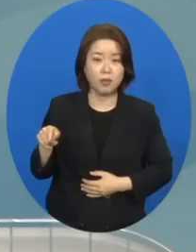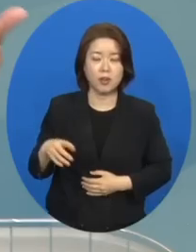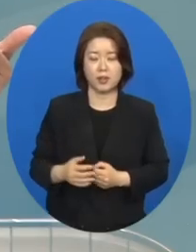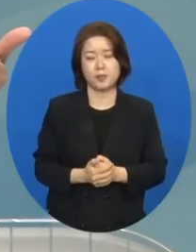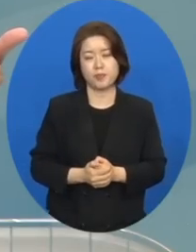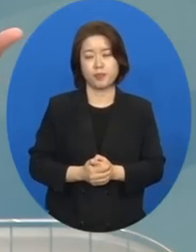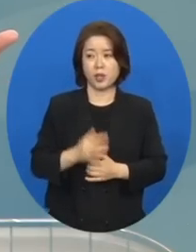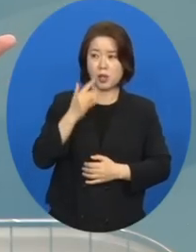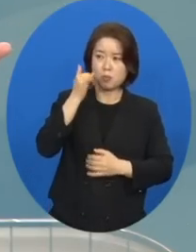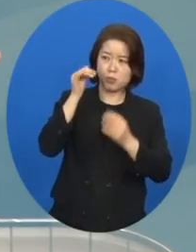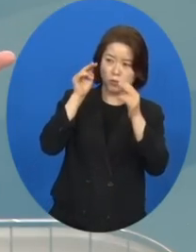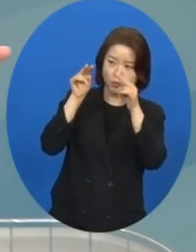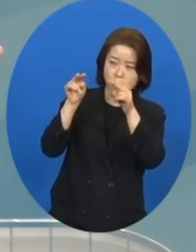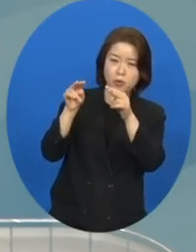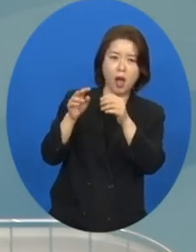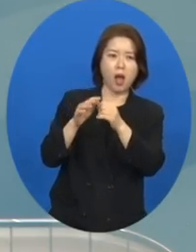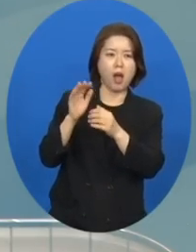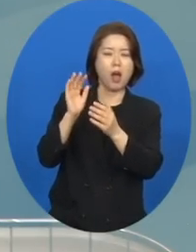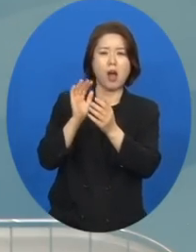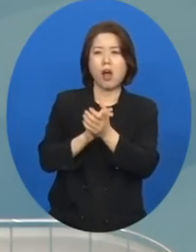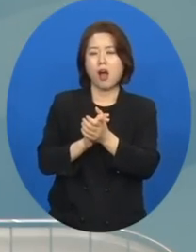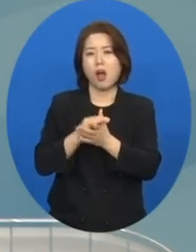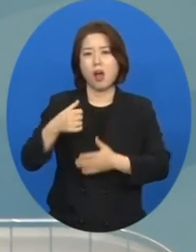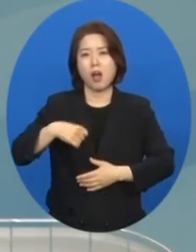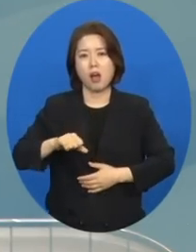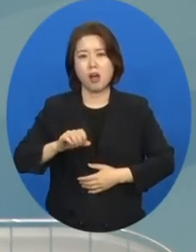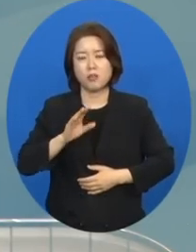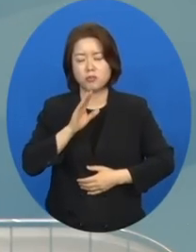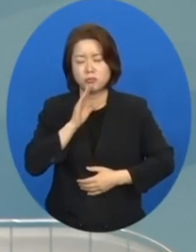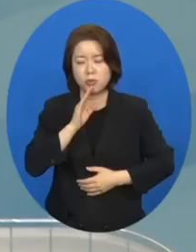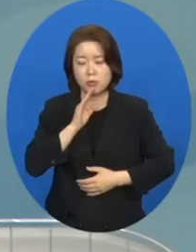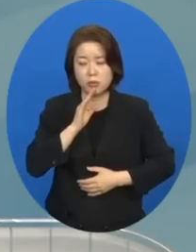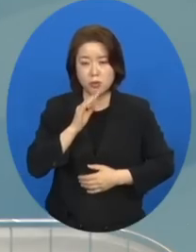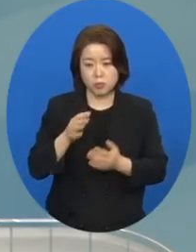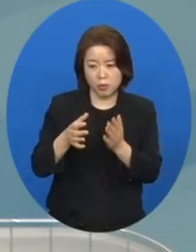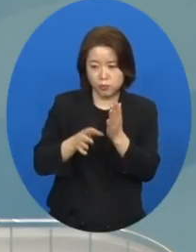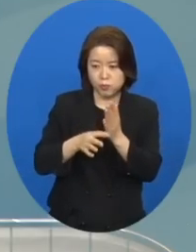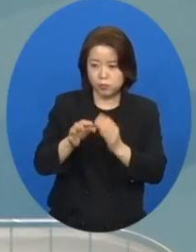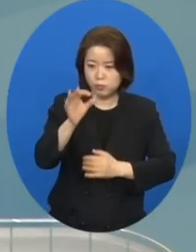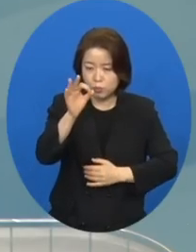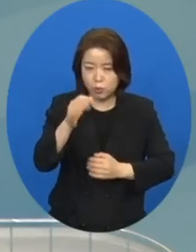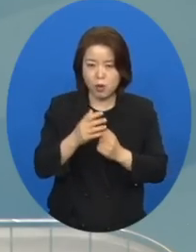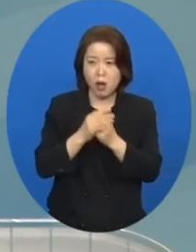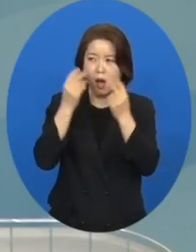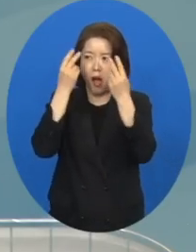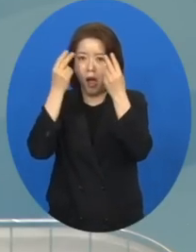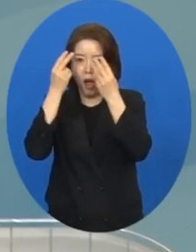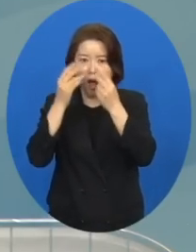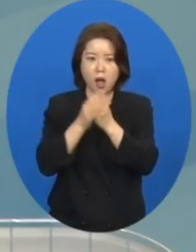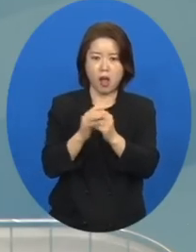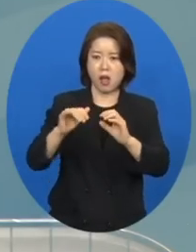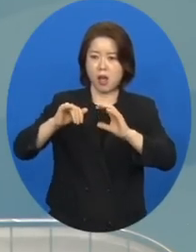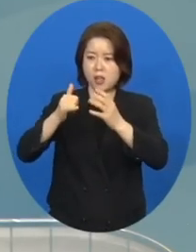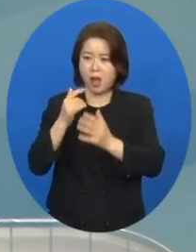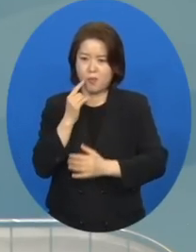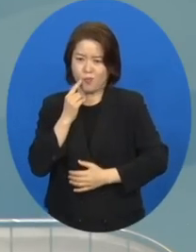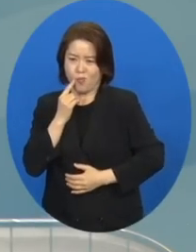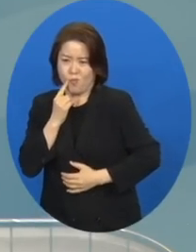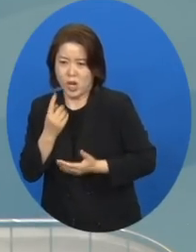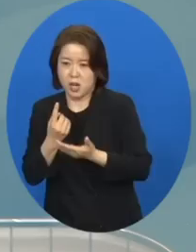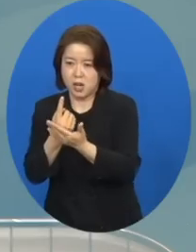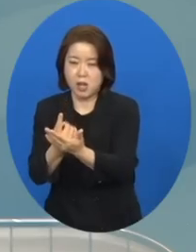부모님이 보기에도 너무 아들이 물주 의주의 사로잡혀서 머 무 세속적으로 살아가는 것을 보고 걱정이